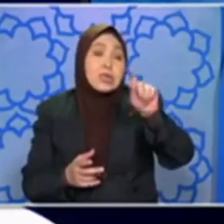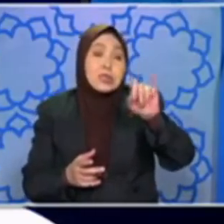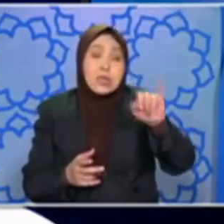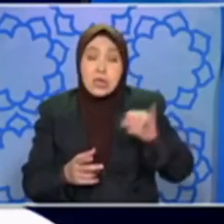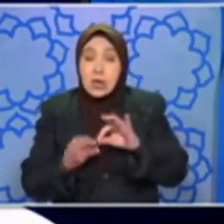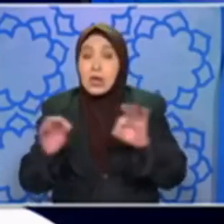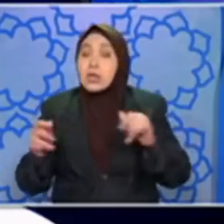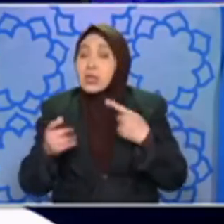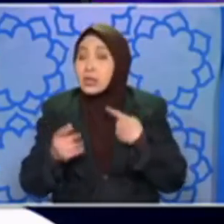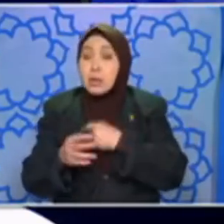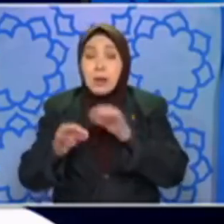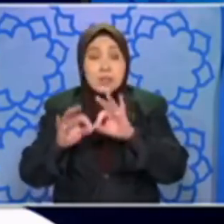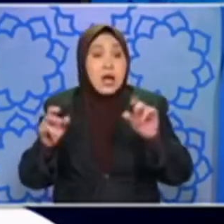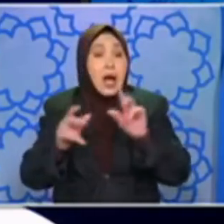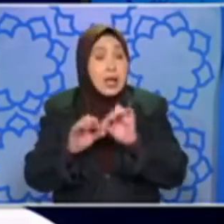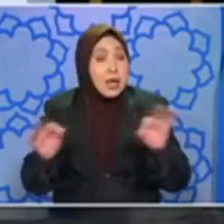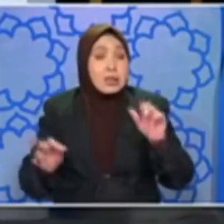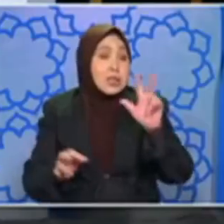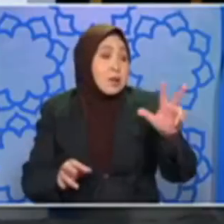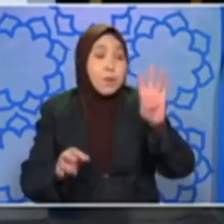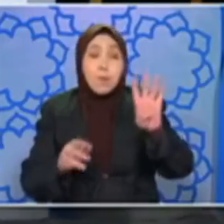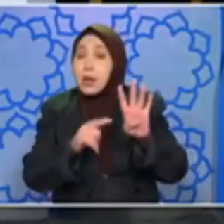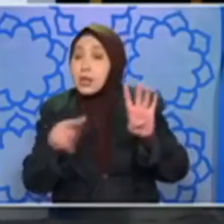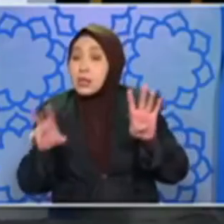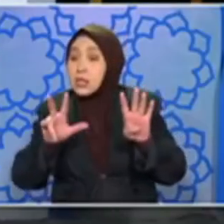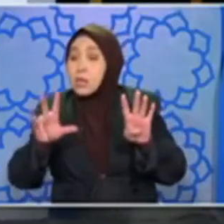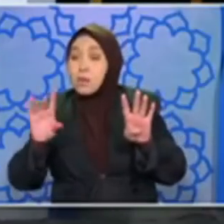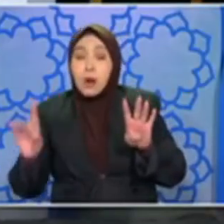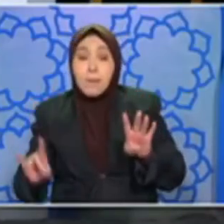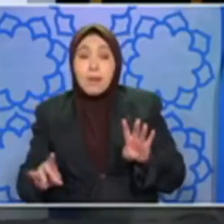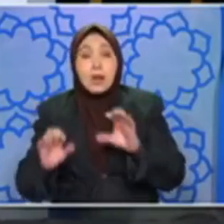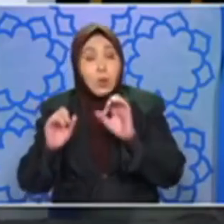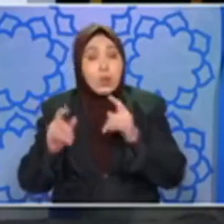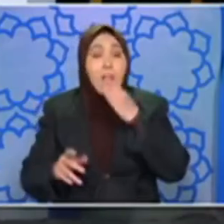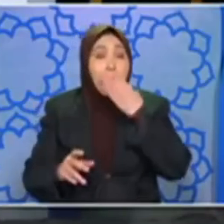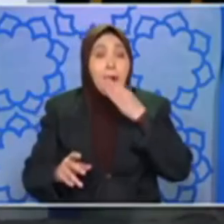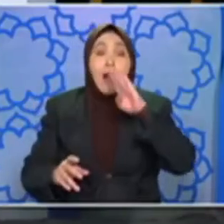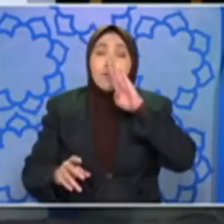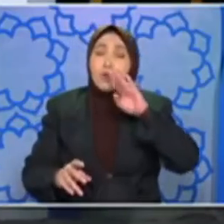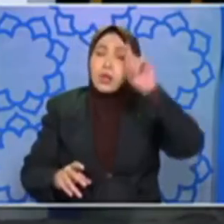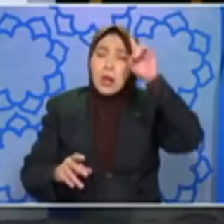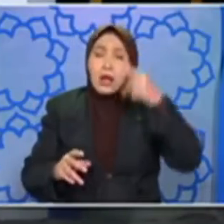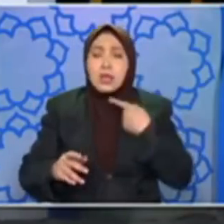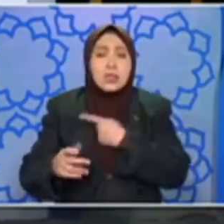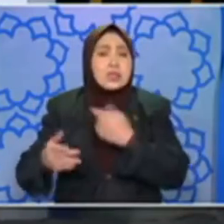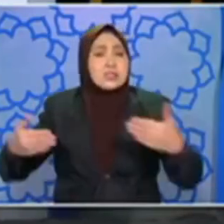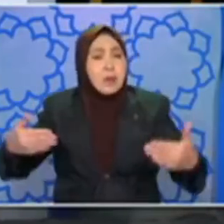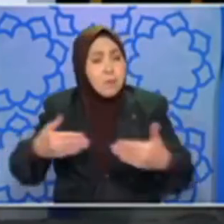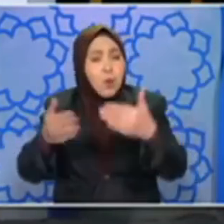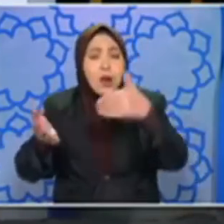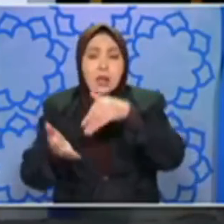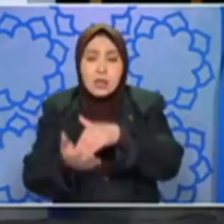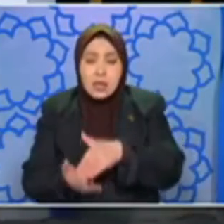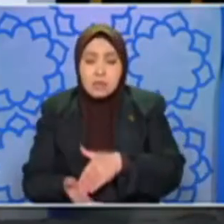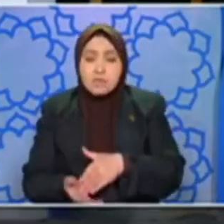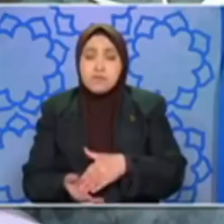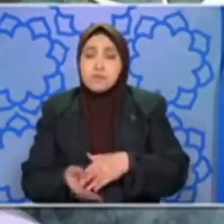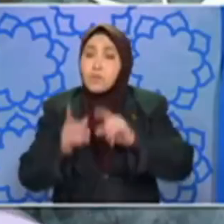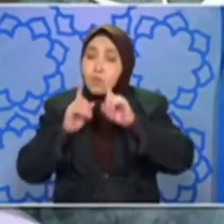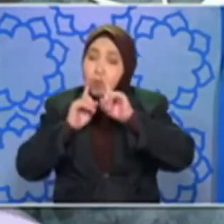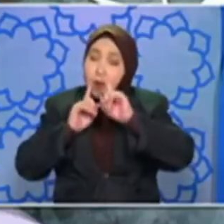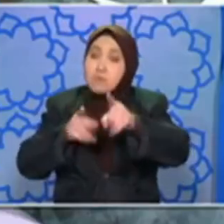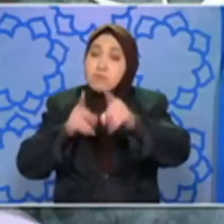ayat 34 hingga ayat 38. Silakan Ustaz. Baik, alhamdulillah, kita terus sambung lagi, banyak lagi perintah-perintah yang